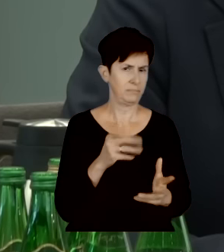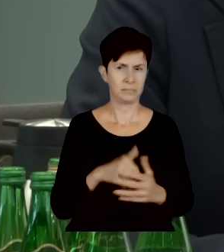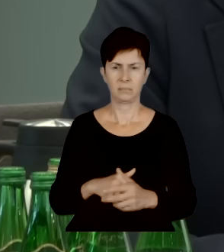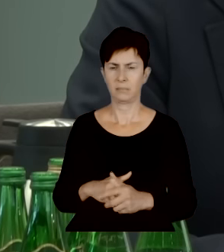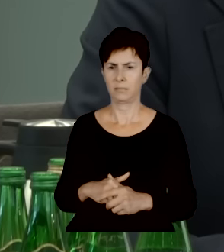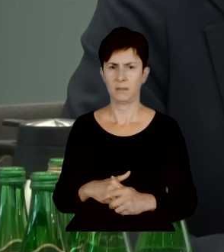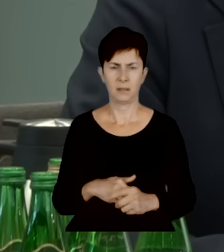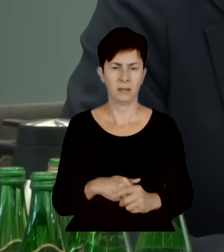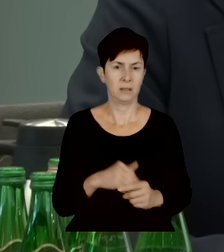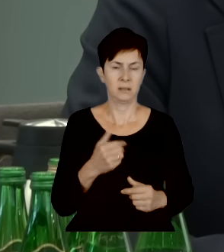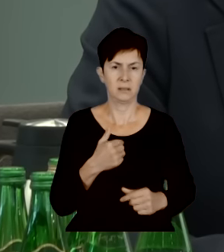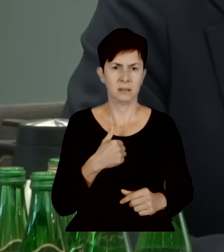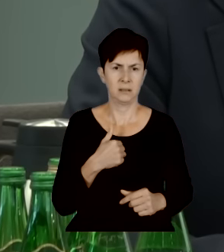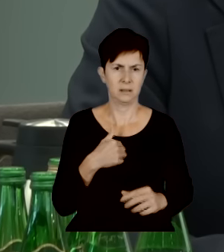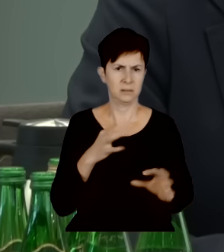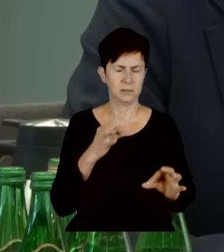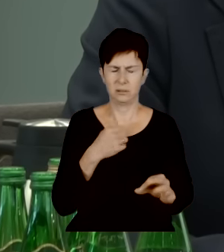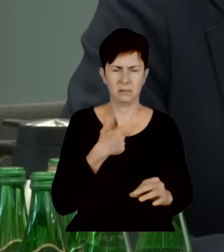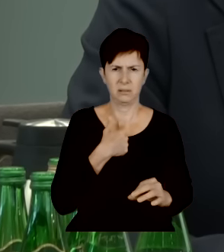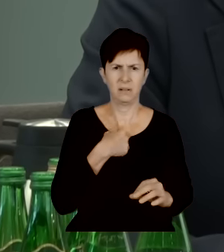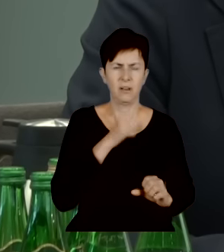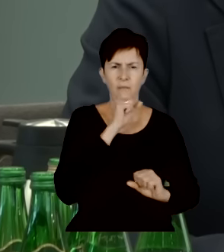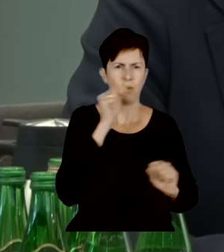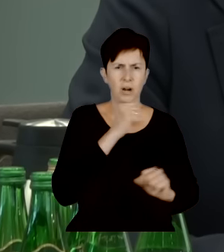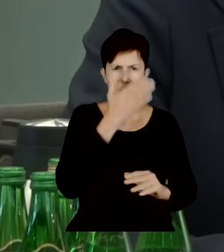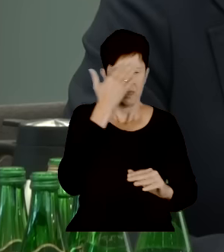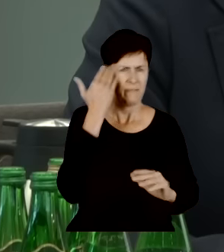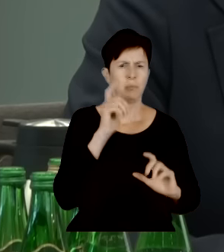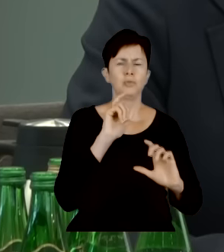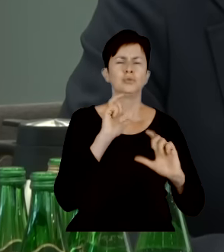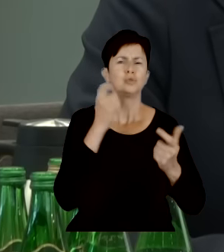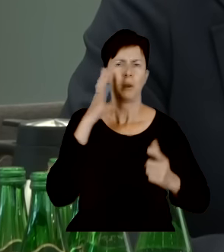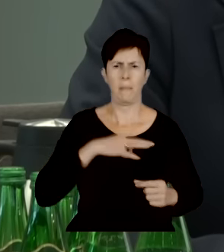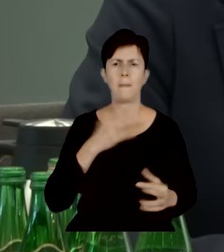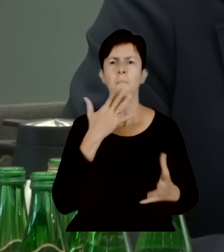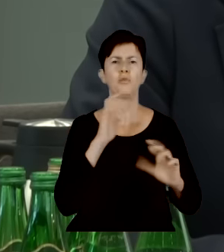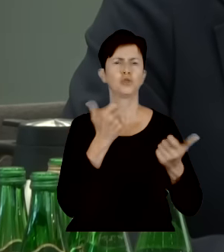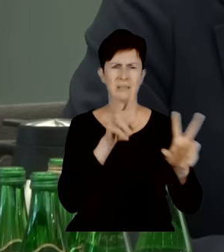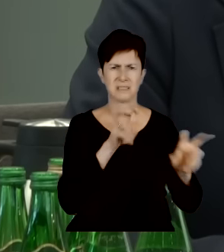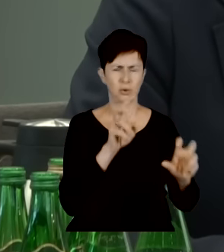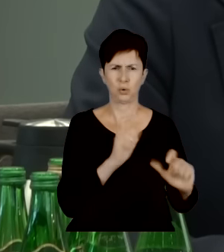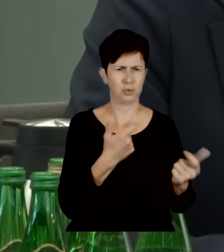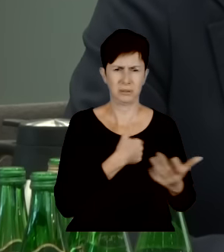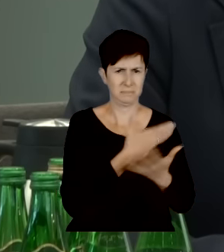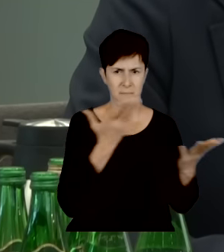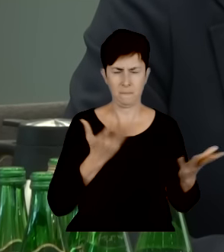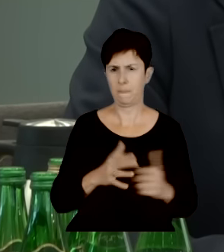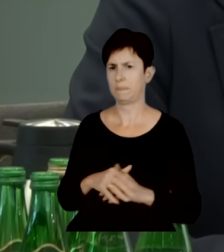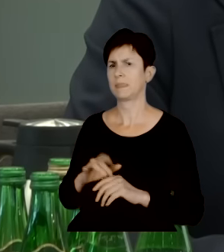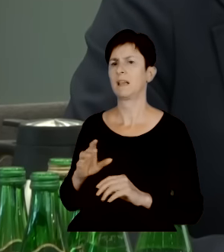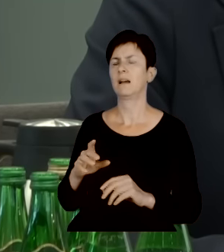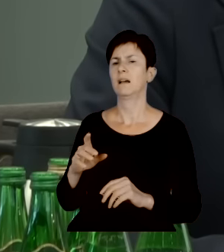mam dzisiaj pojęcia o tym co co pan teraz w ogóle przywołuje co pan cytuje jakieś Zapytam może inaczej jaki był charakter wtedy